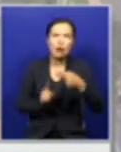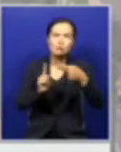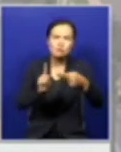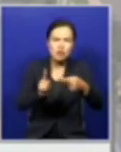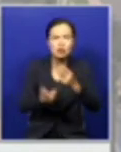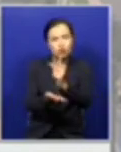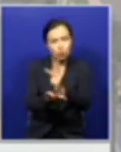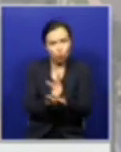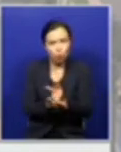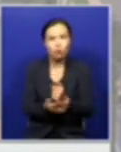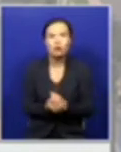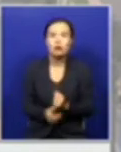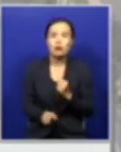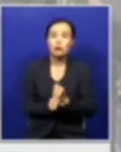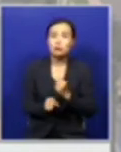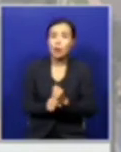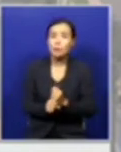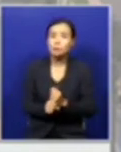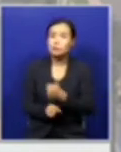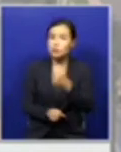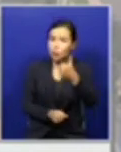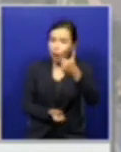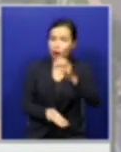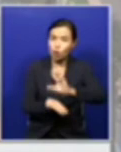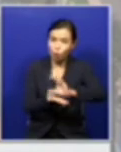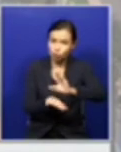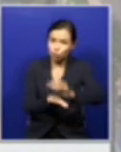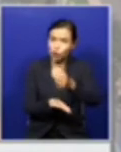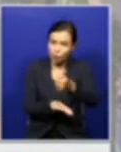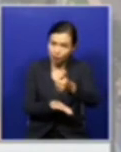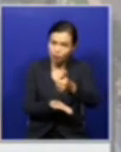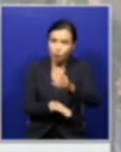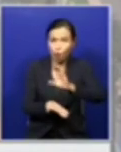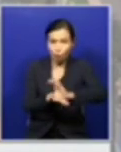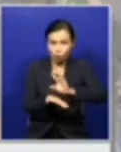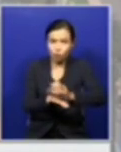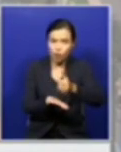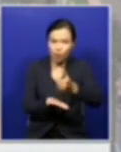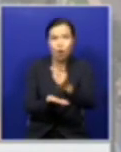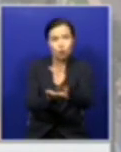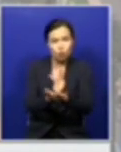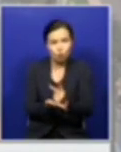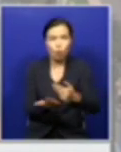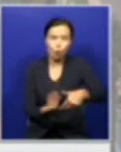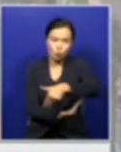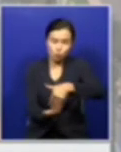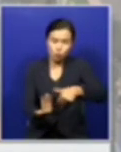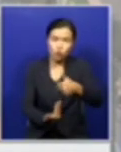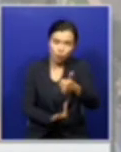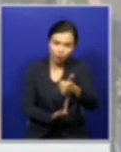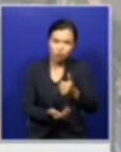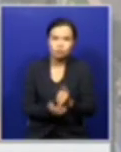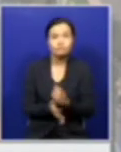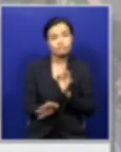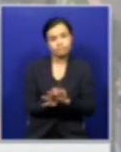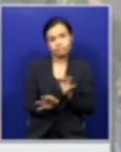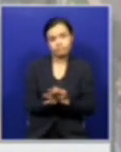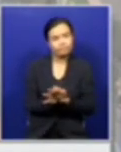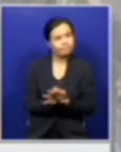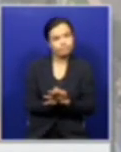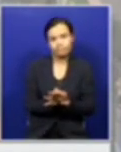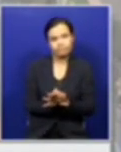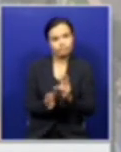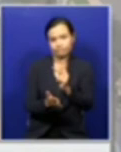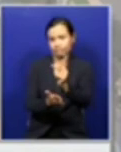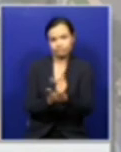านทำแบบอื่นได้ไหมคะทำเป็นกองทุนได้ไหมให้เป็นกองทุนที่เขาจะกู้ยืมหมุนเวียนกันได้เพราะธนาคารไม่มีวันที่